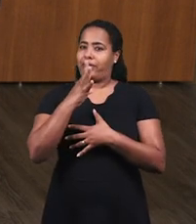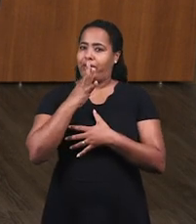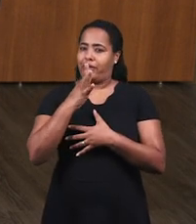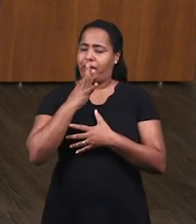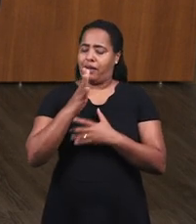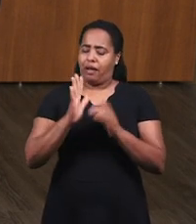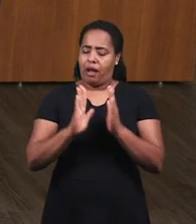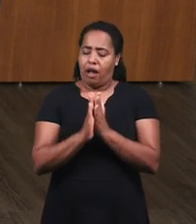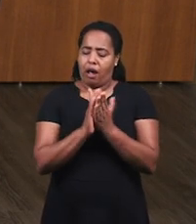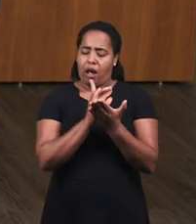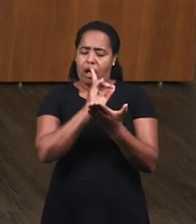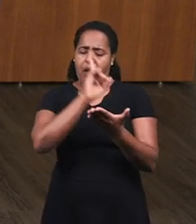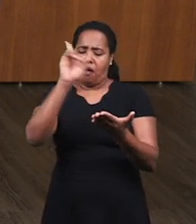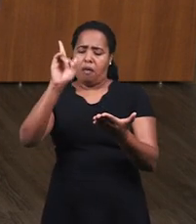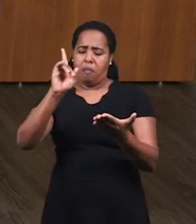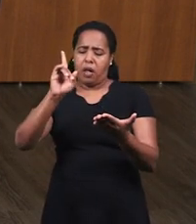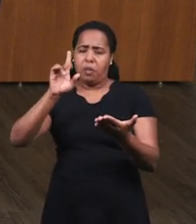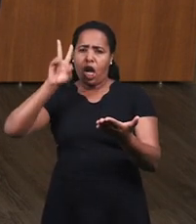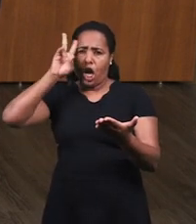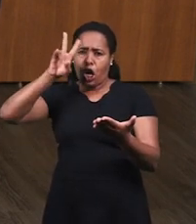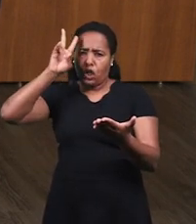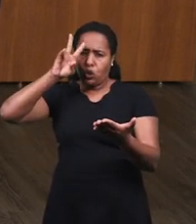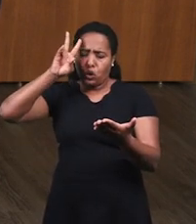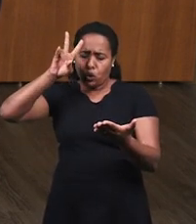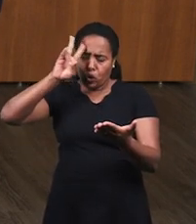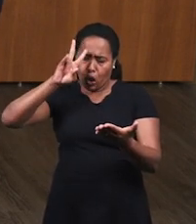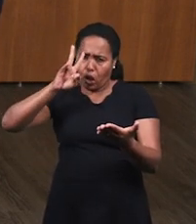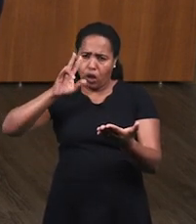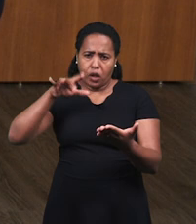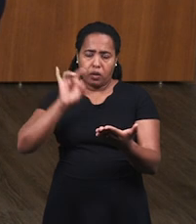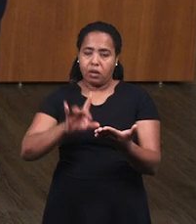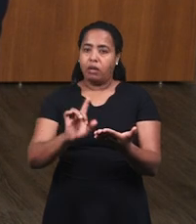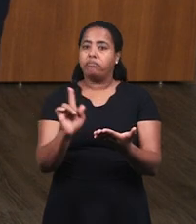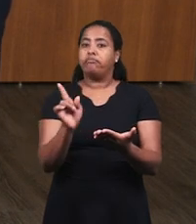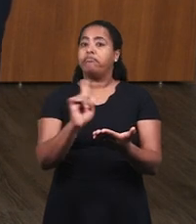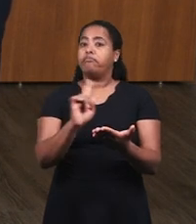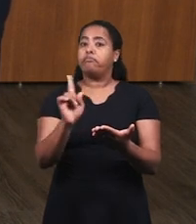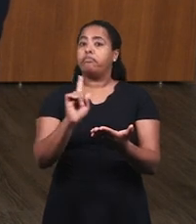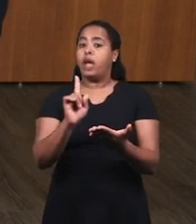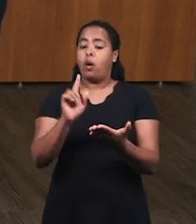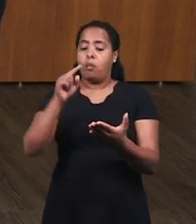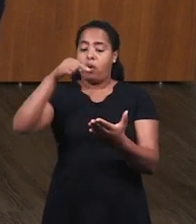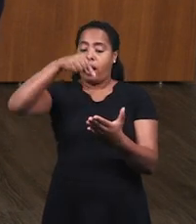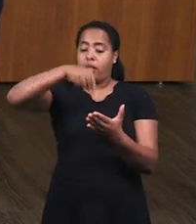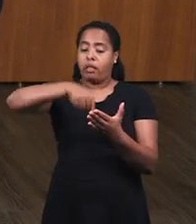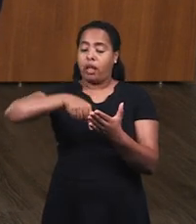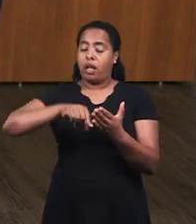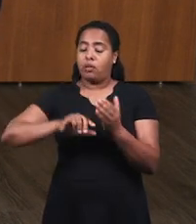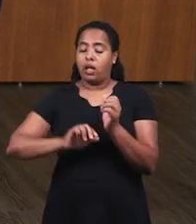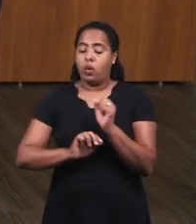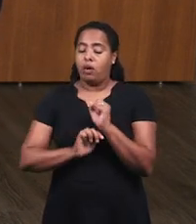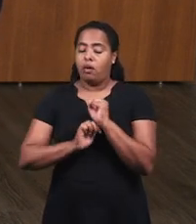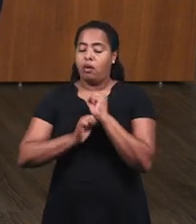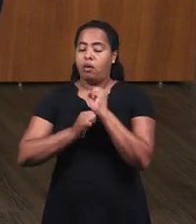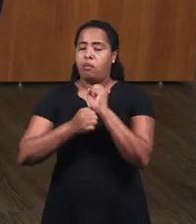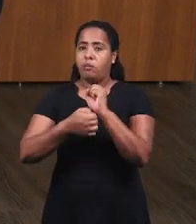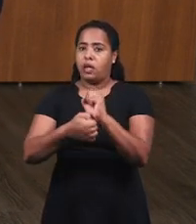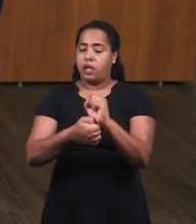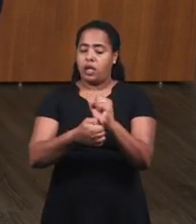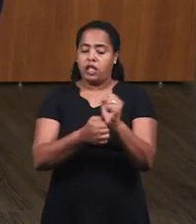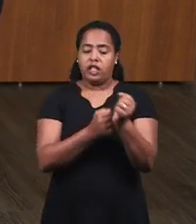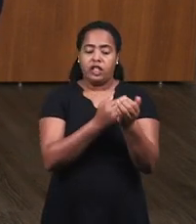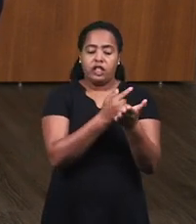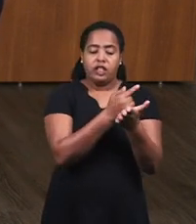чуть поглубже в эту тему, потому что Библия не просто историческая книга, потому что в ней содержится